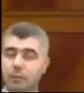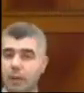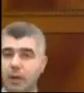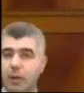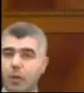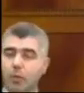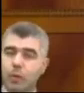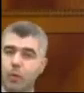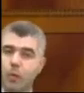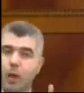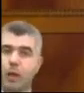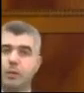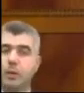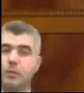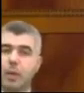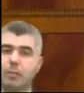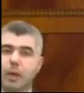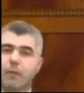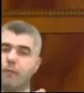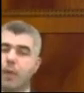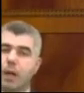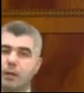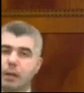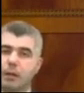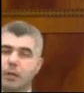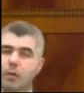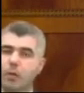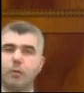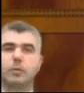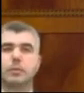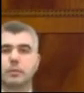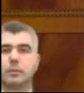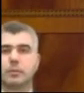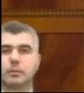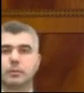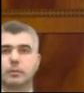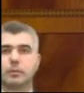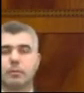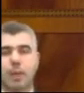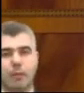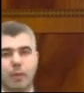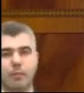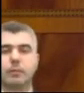مبادرات مستدامة لصالح السكان المحليين.